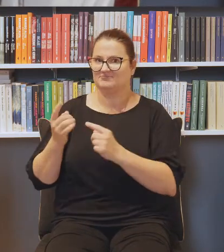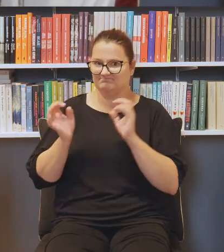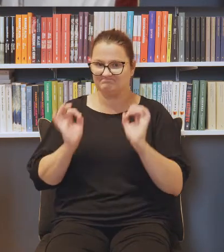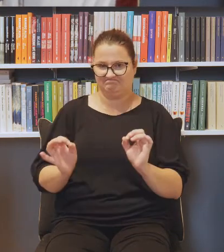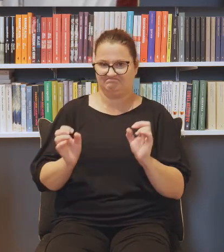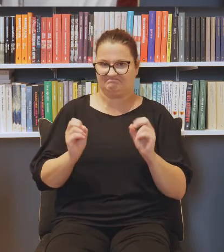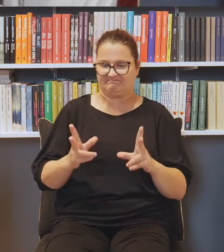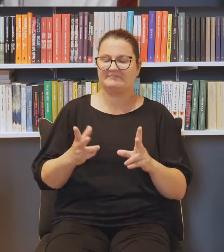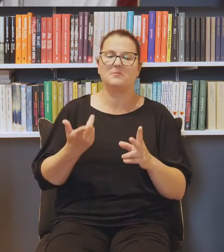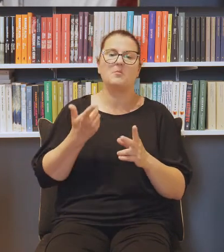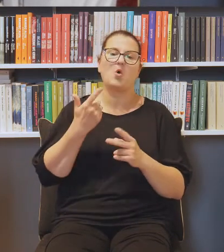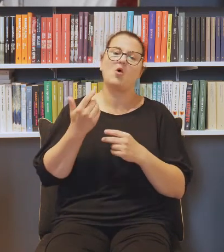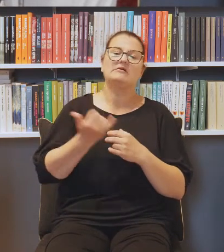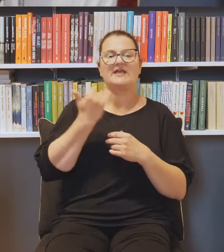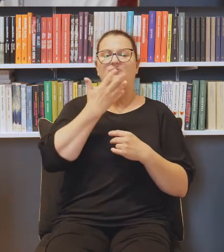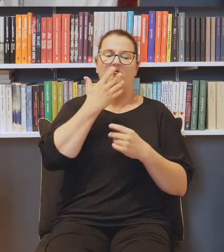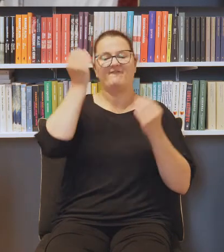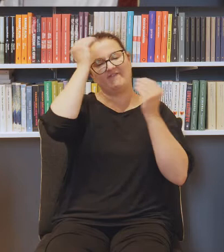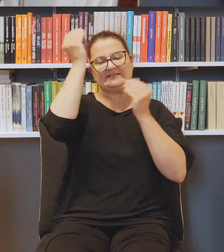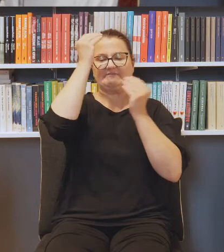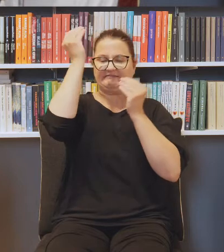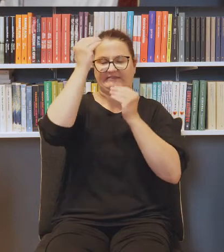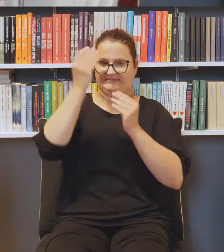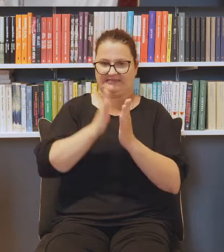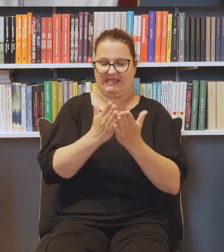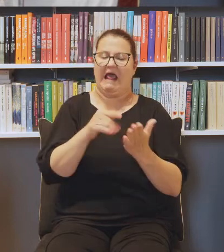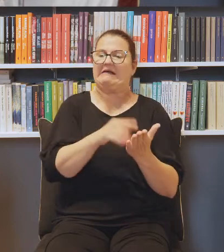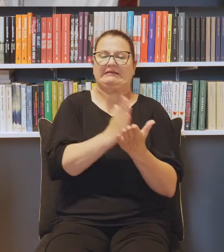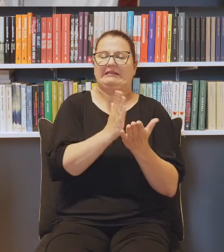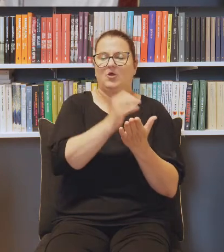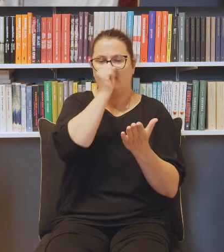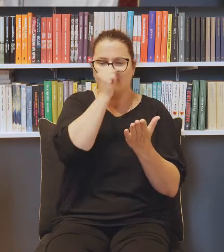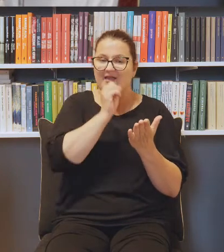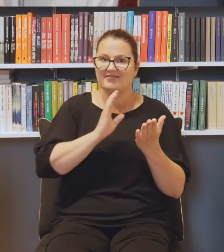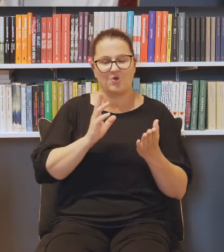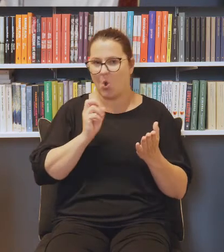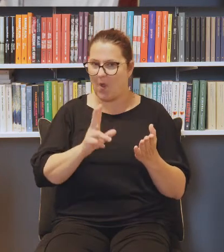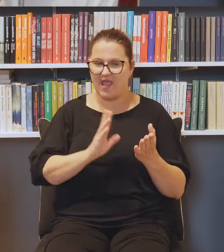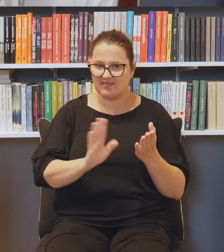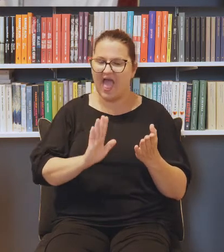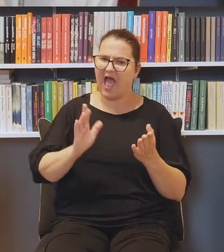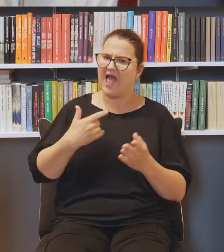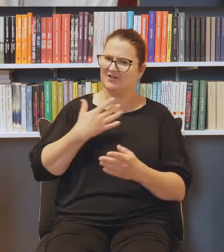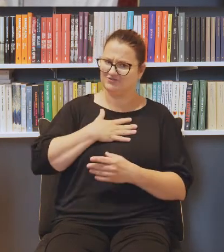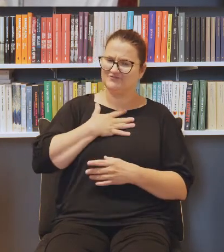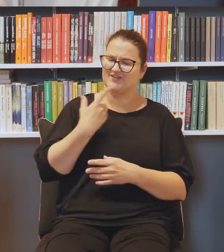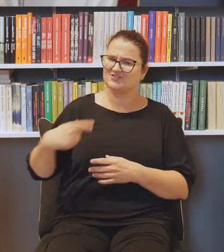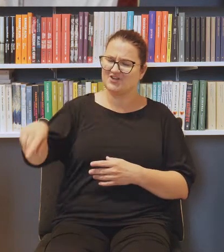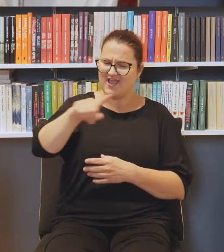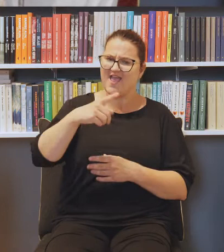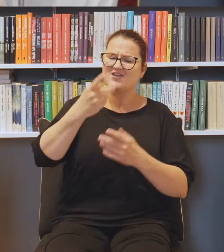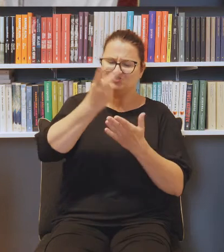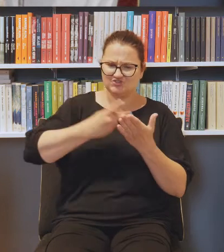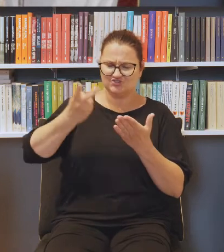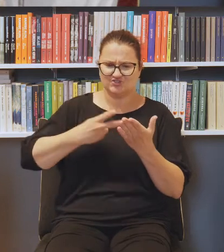wszystko, zasłanianie się cały czas fikcją literacką nie jest okej według mnie, ale z drugiej strony zabawne jest to, że niektórzy czytelnicy raczej